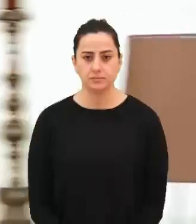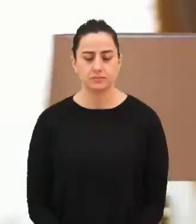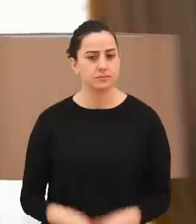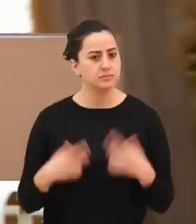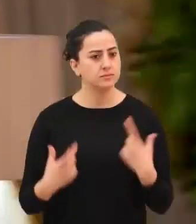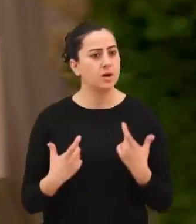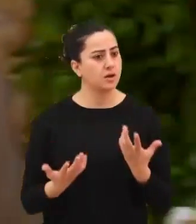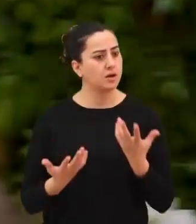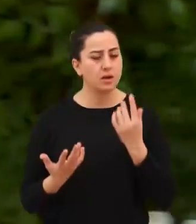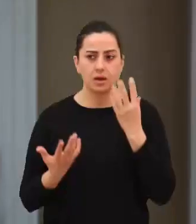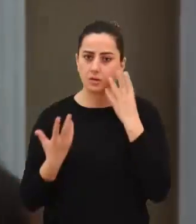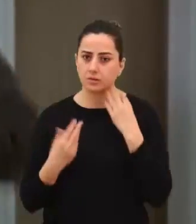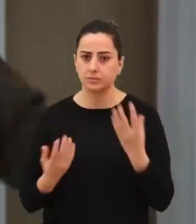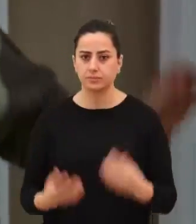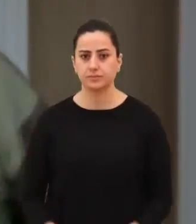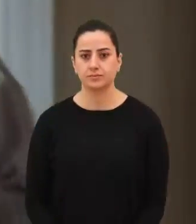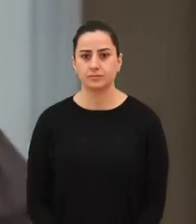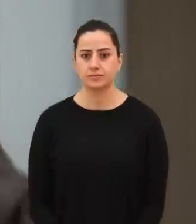Nerede kaldı bu adam ya?